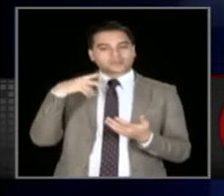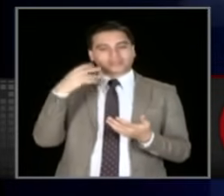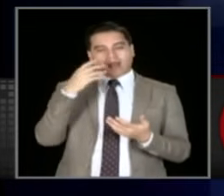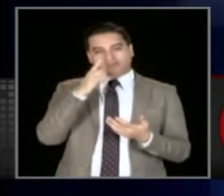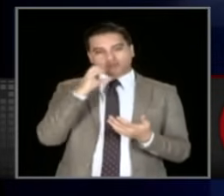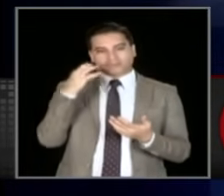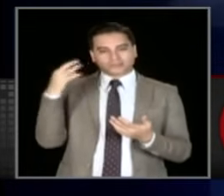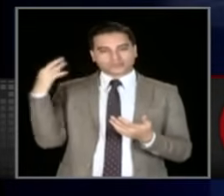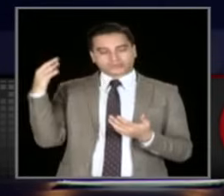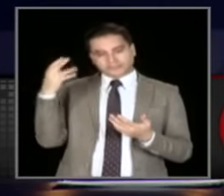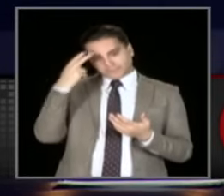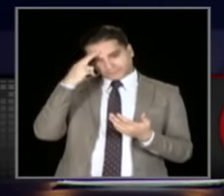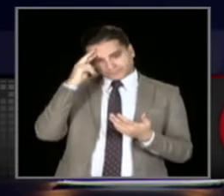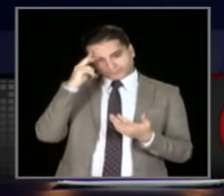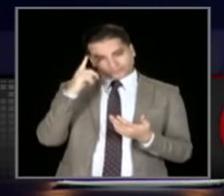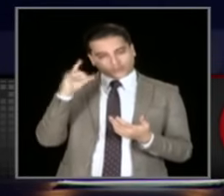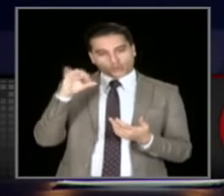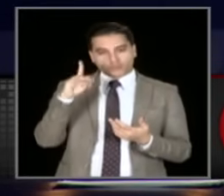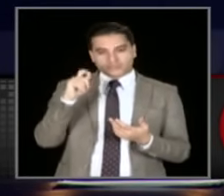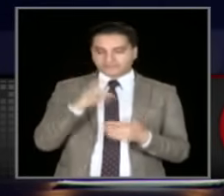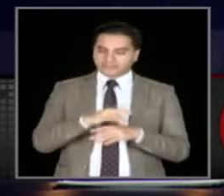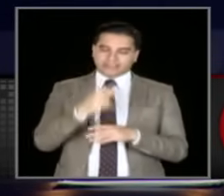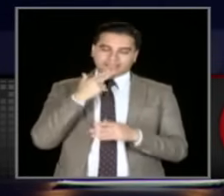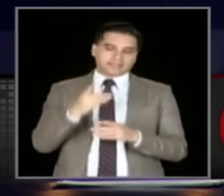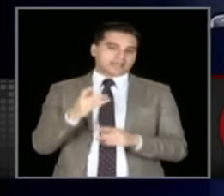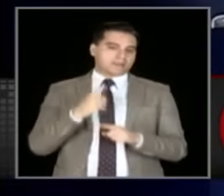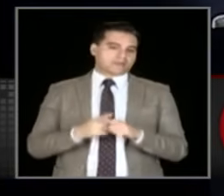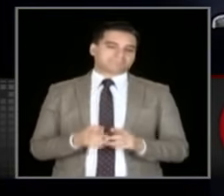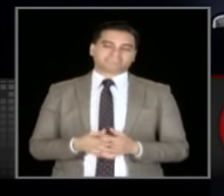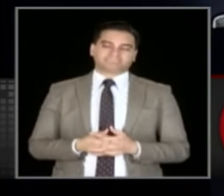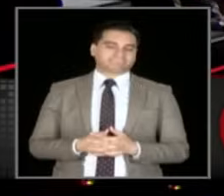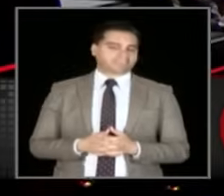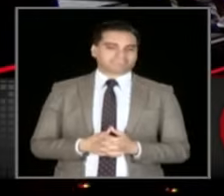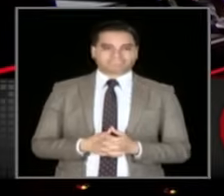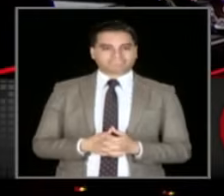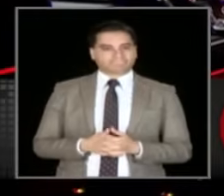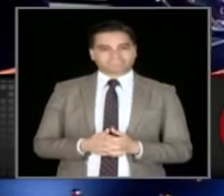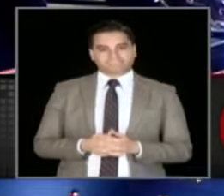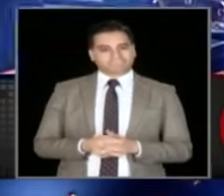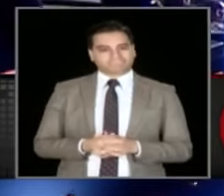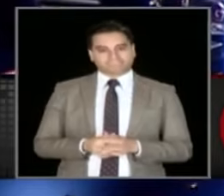1933. بعد كده يوسف الصديق، أرد لك. إجابة خاطئة.